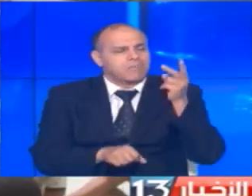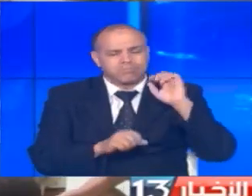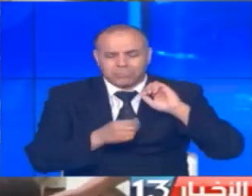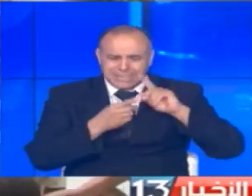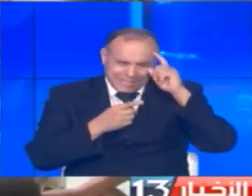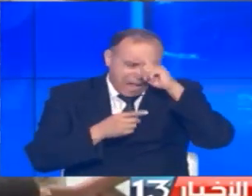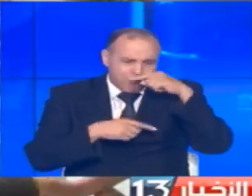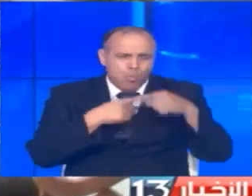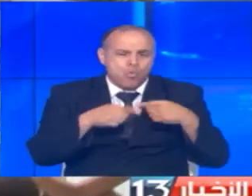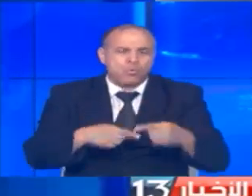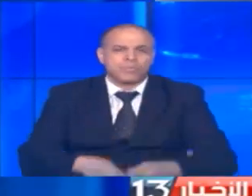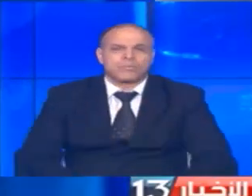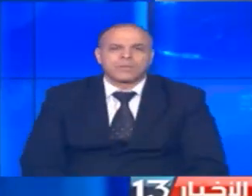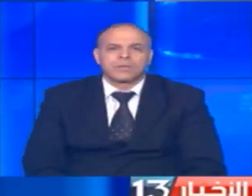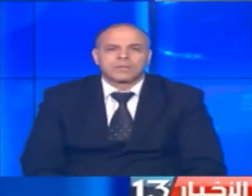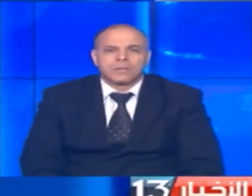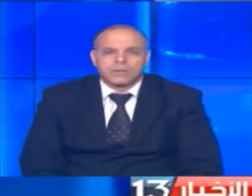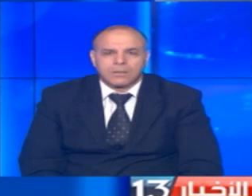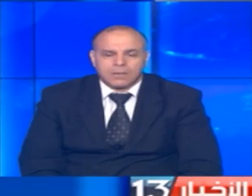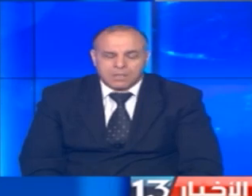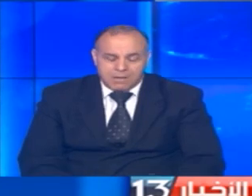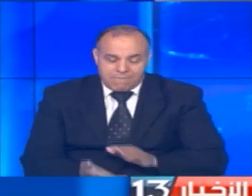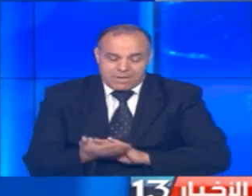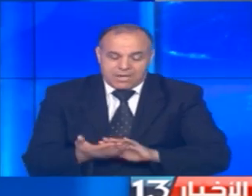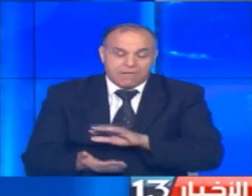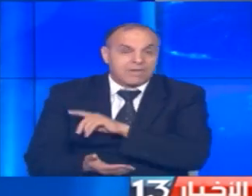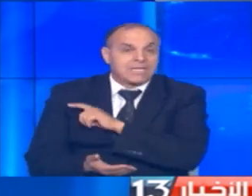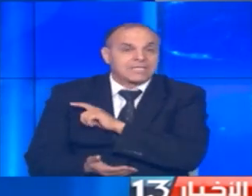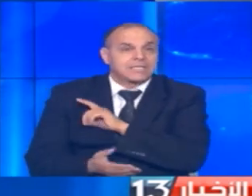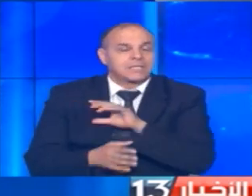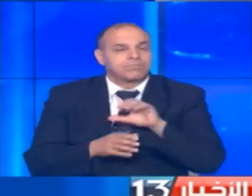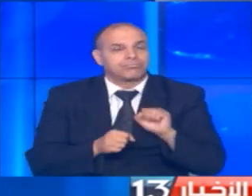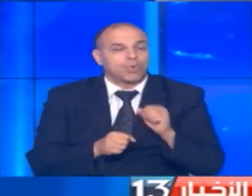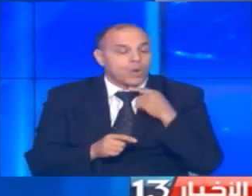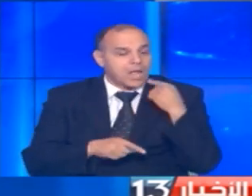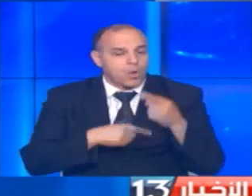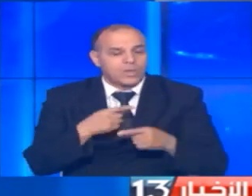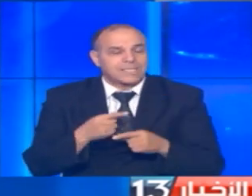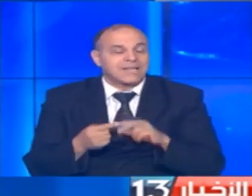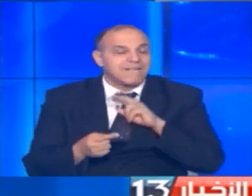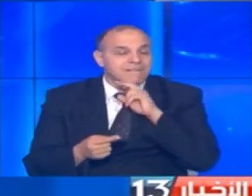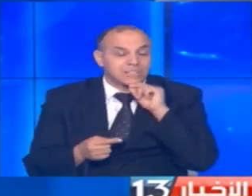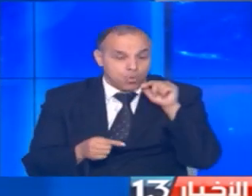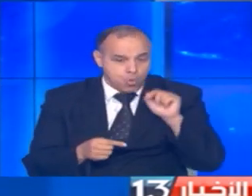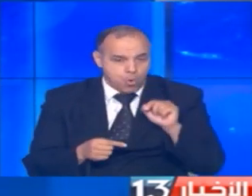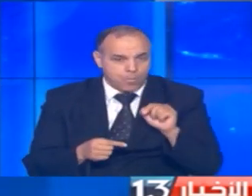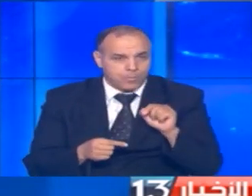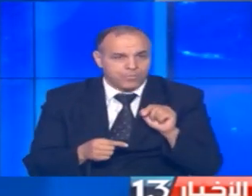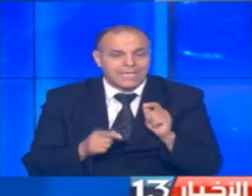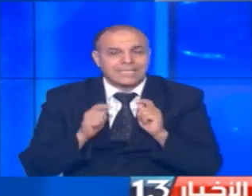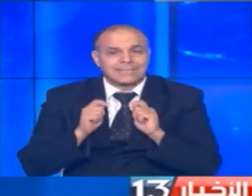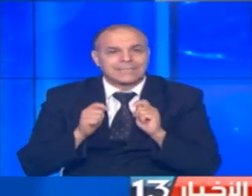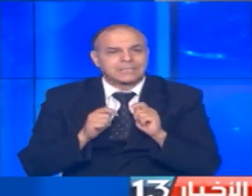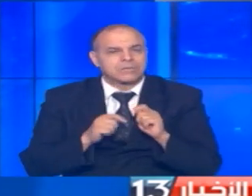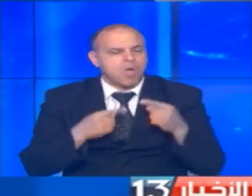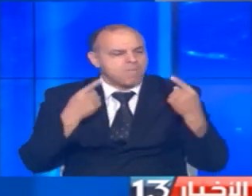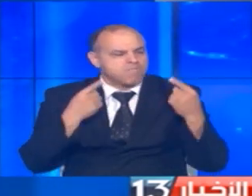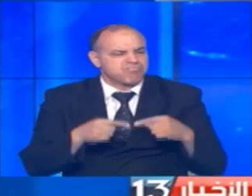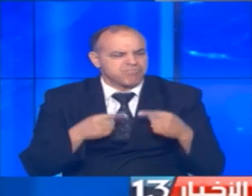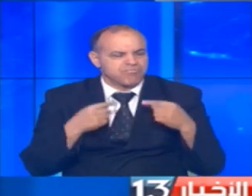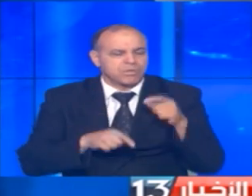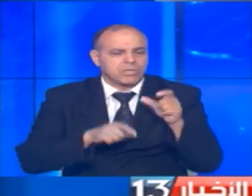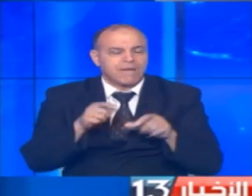يوما بعد يوم. في الأراضي الفلسطينية المحتلة، يواصل الاحتلال الإسرائيلي سياسته العدوانية